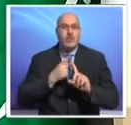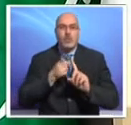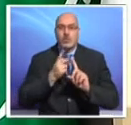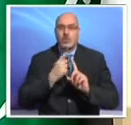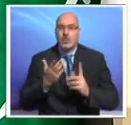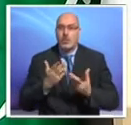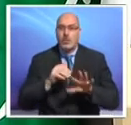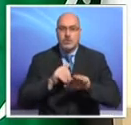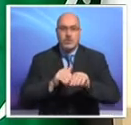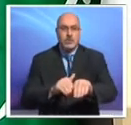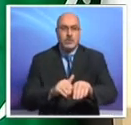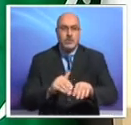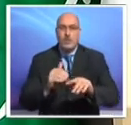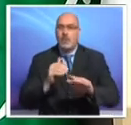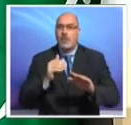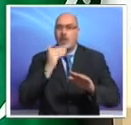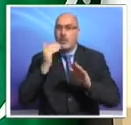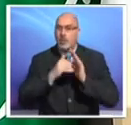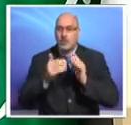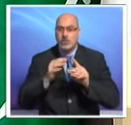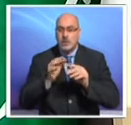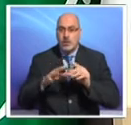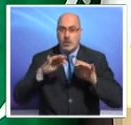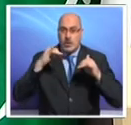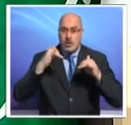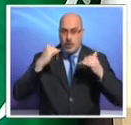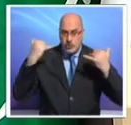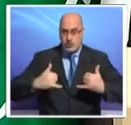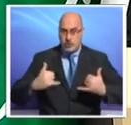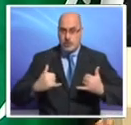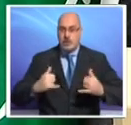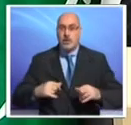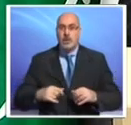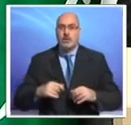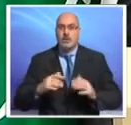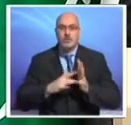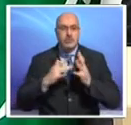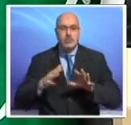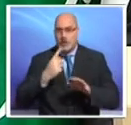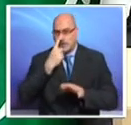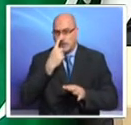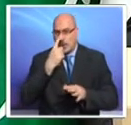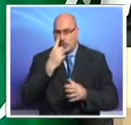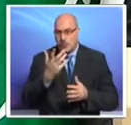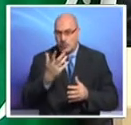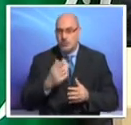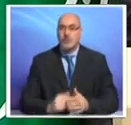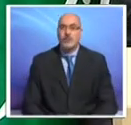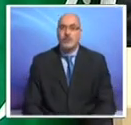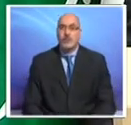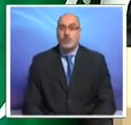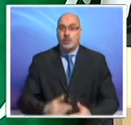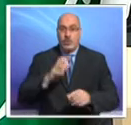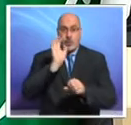هذا المسار في أحسن الظروف، أقرت الجزائر من منطلق تجربتها المشهود بها في